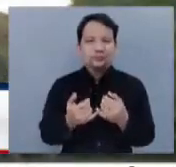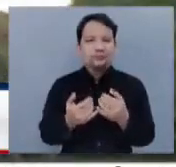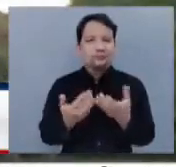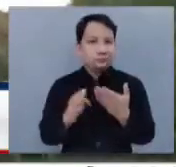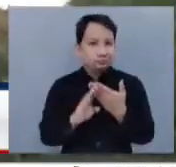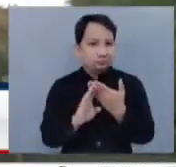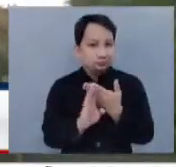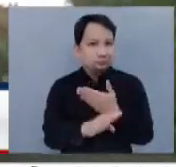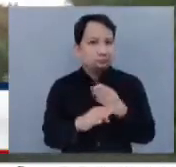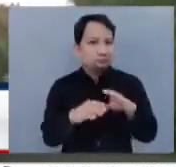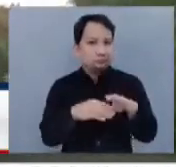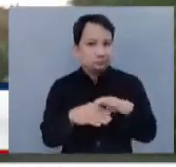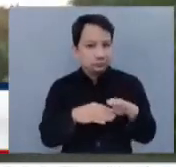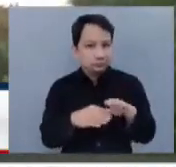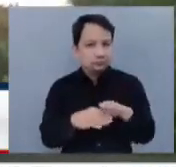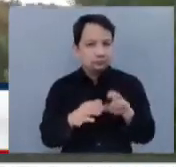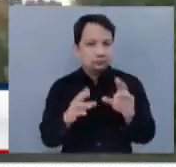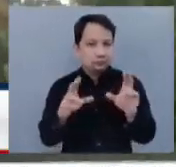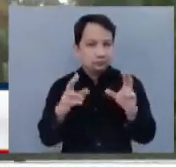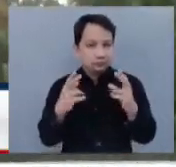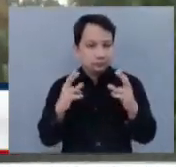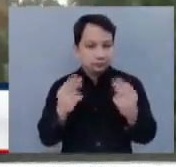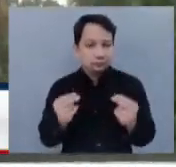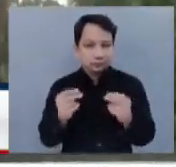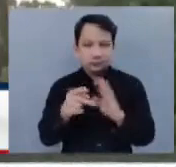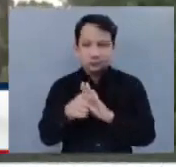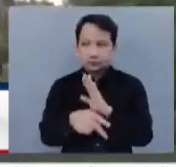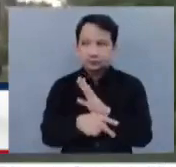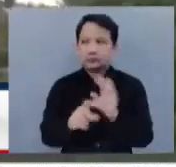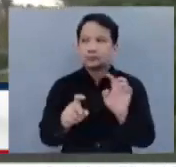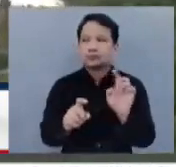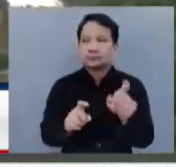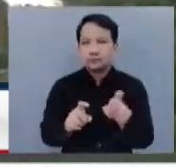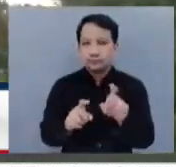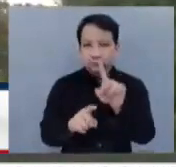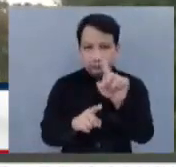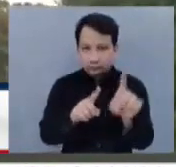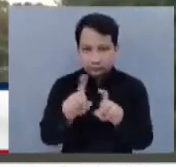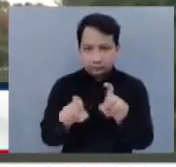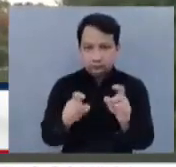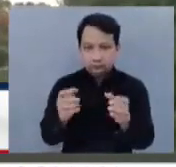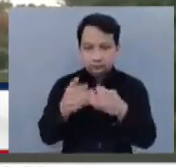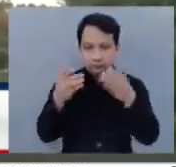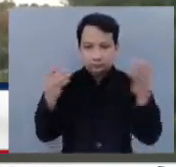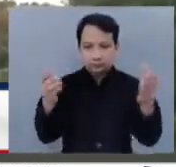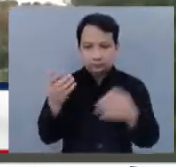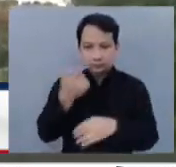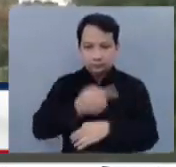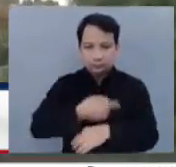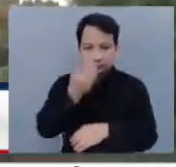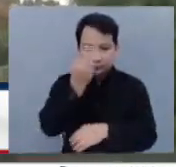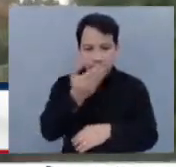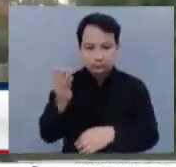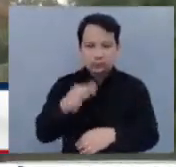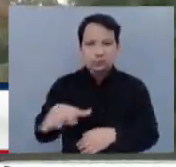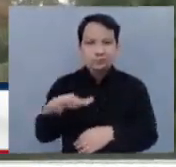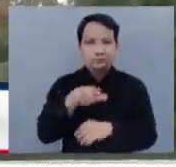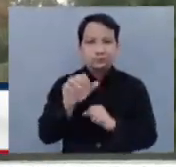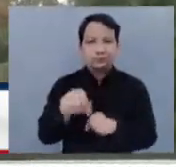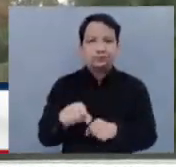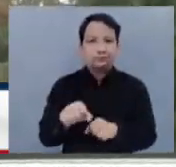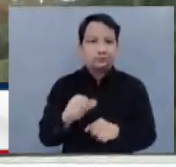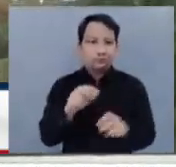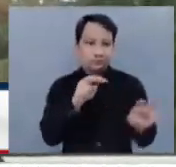mga health protocols. Ano po ba yung kaibahan na magiging celebration na ito? At ano po yung mga dapat na abangan ng ating